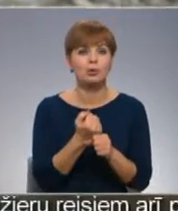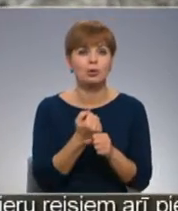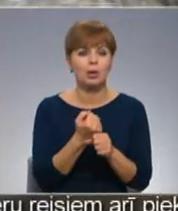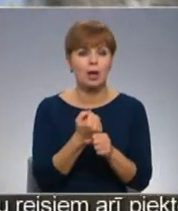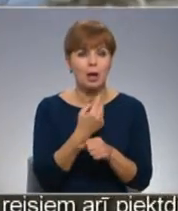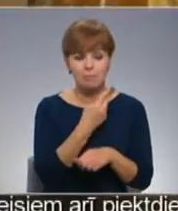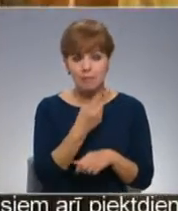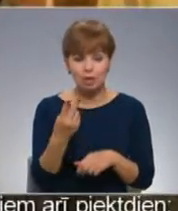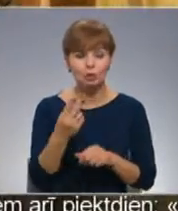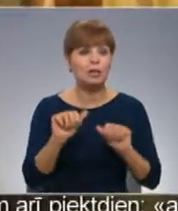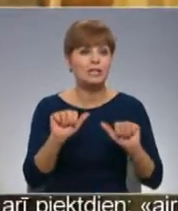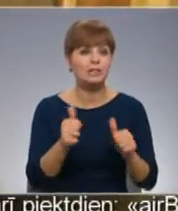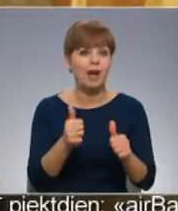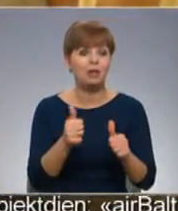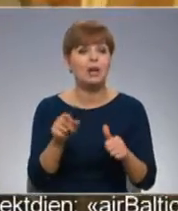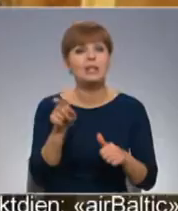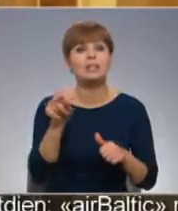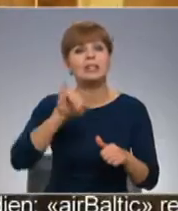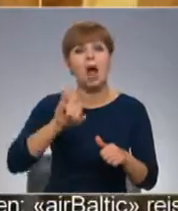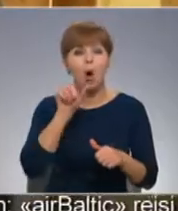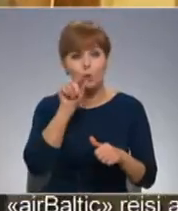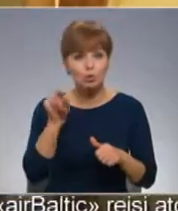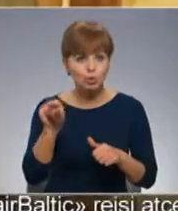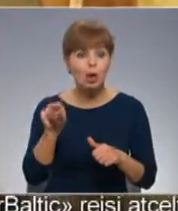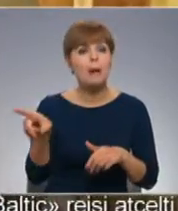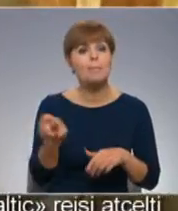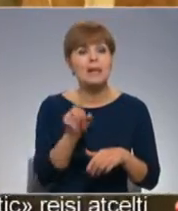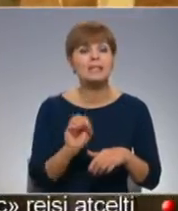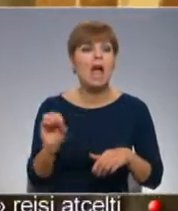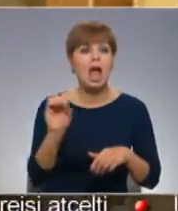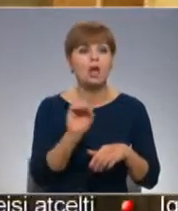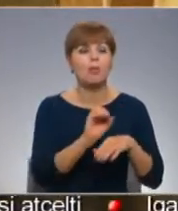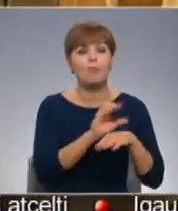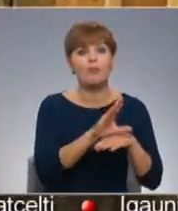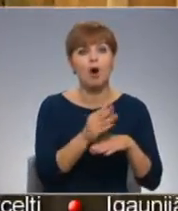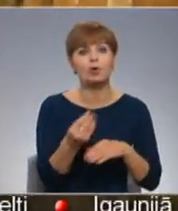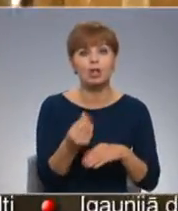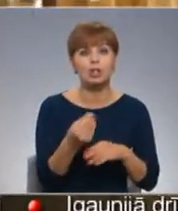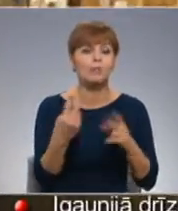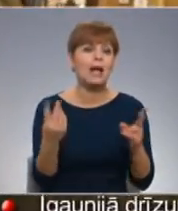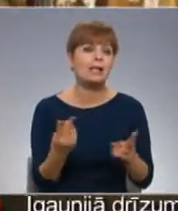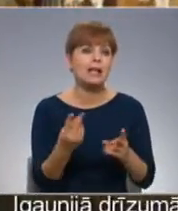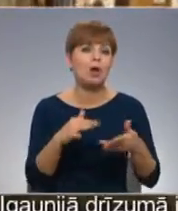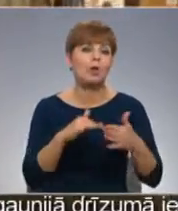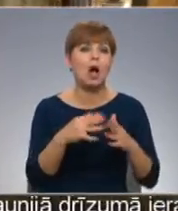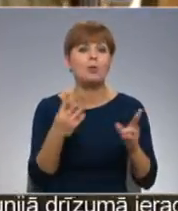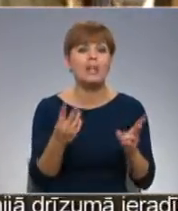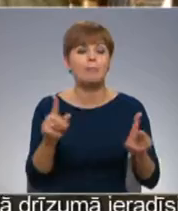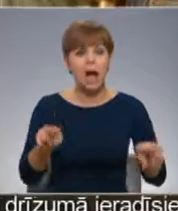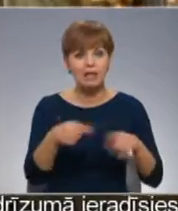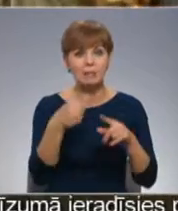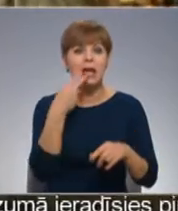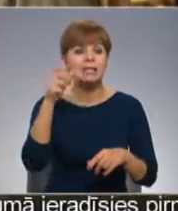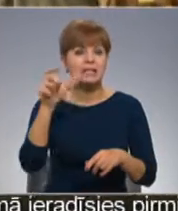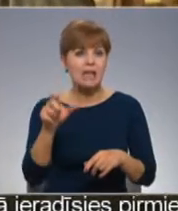viņš redz. Lai izveidot strausu audzētavu piesaistīt arī Eiropas fondu līdzekļu netradicionālas lauksaimniecības attīstībai, saimnieks atzīst,